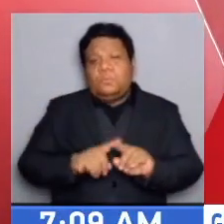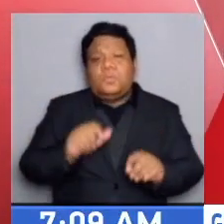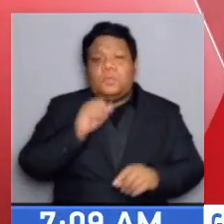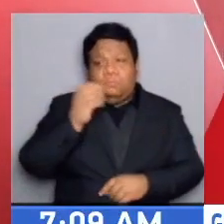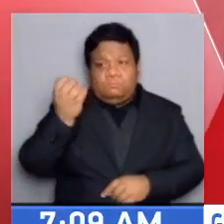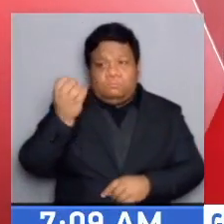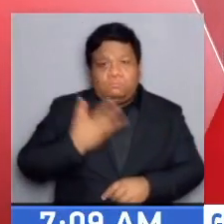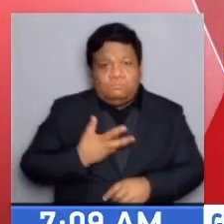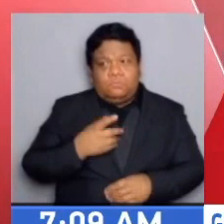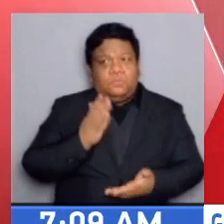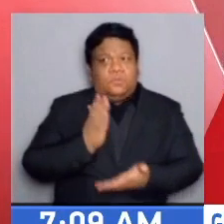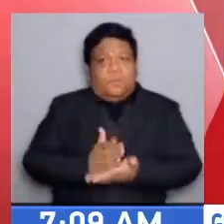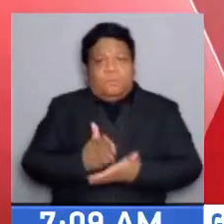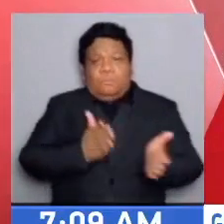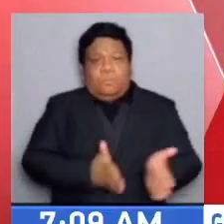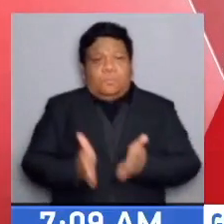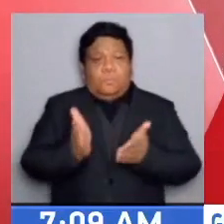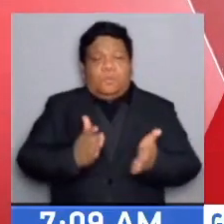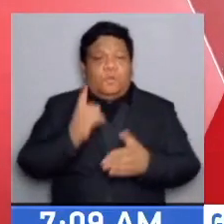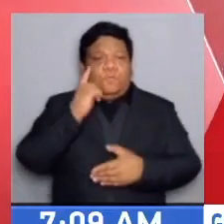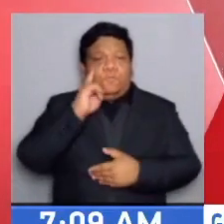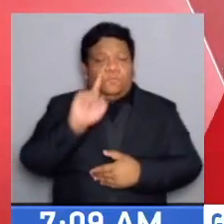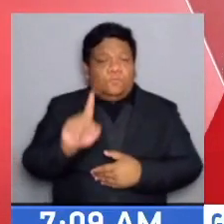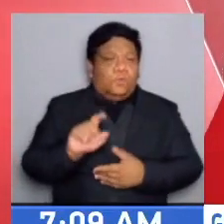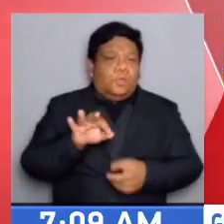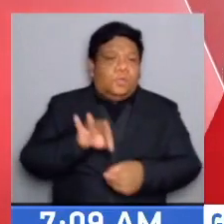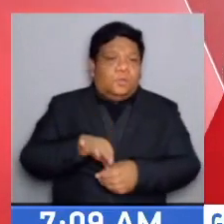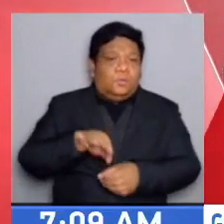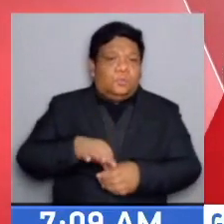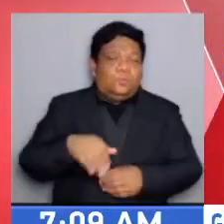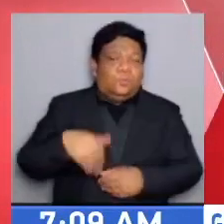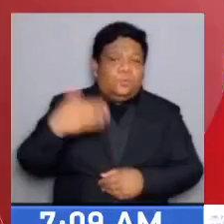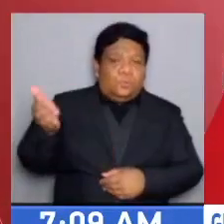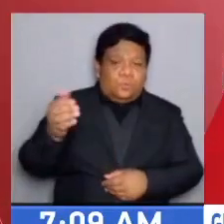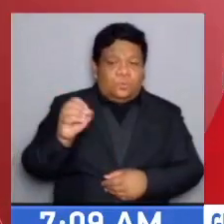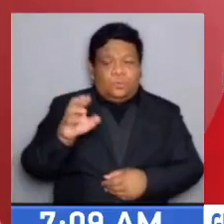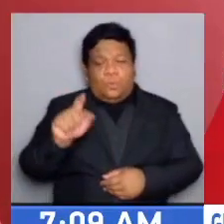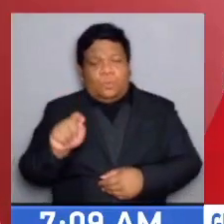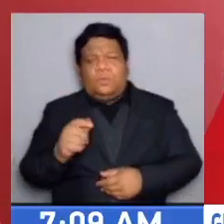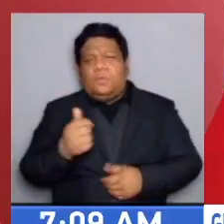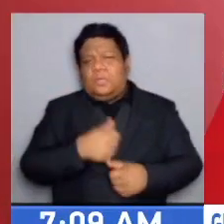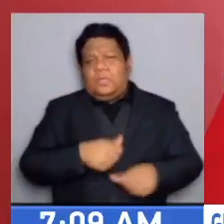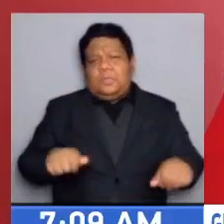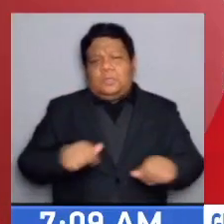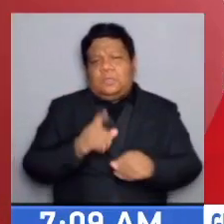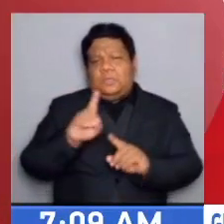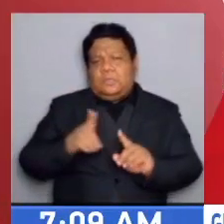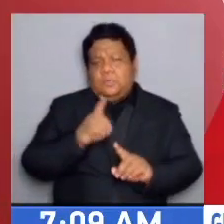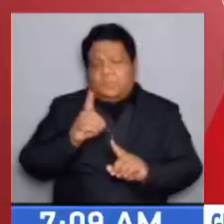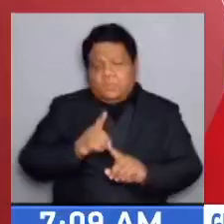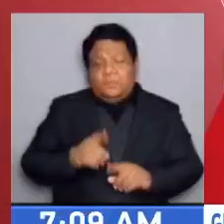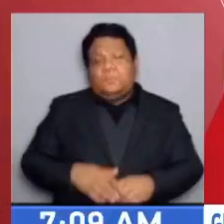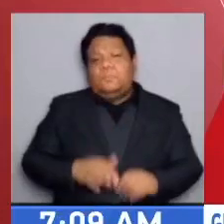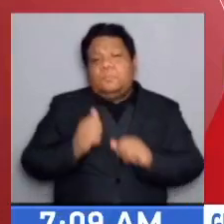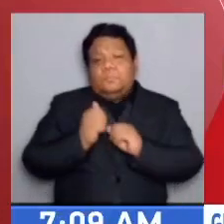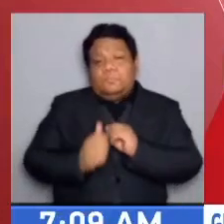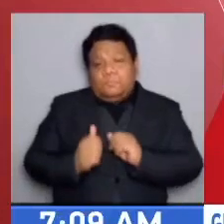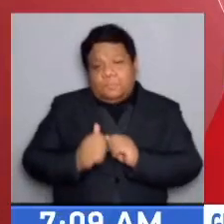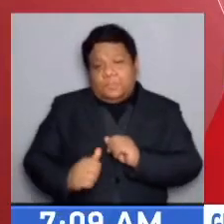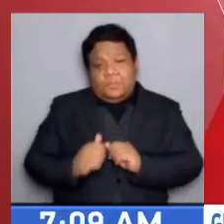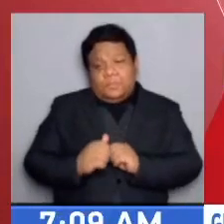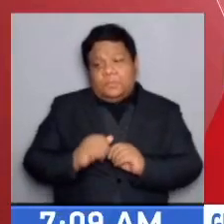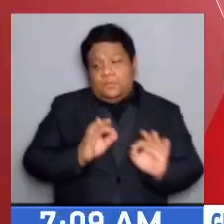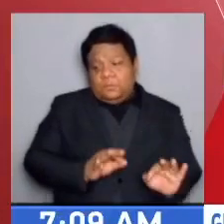o pagpe-prepare para sa election na darating anumang pong date ang schedule po dyan. Ibig sabihin, kahit po i-reset yan, pwede naman po